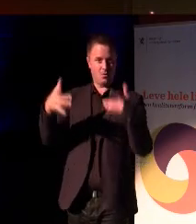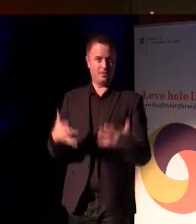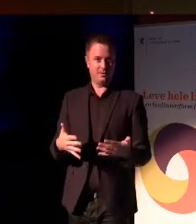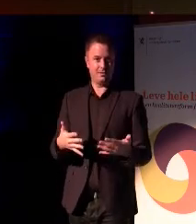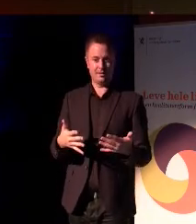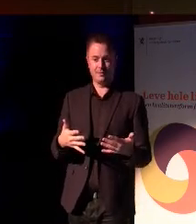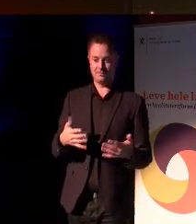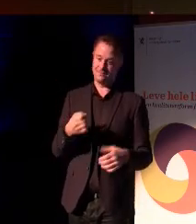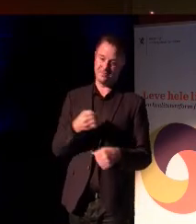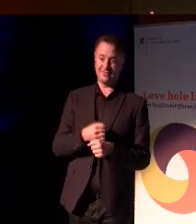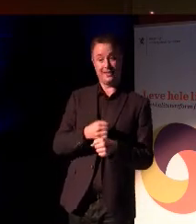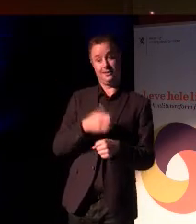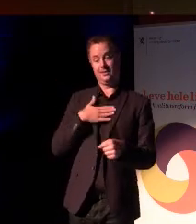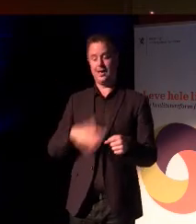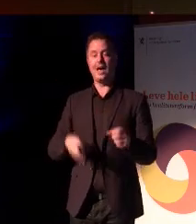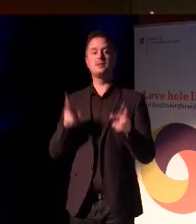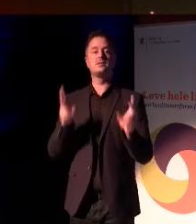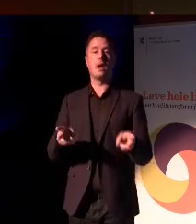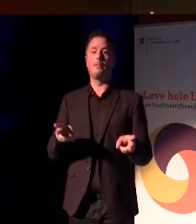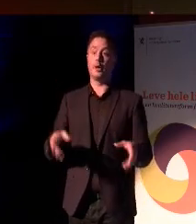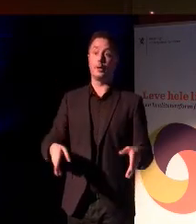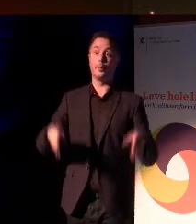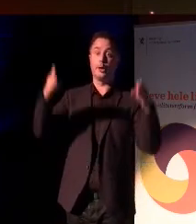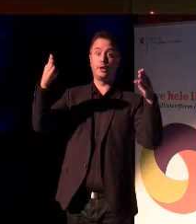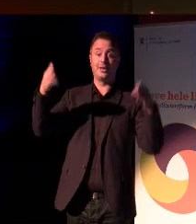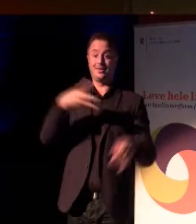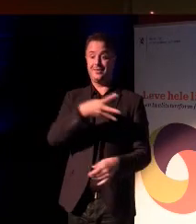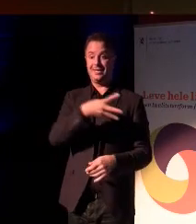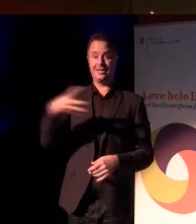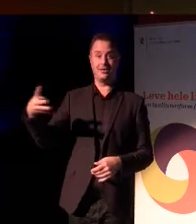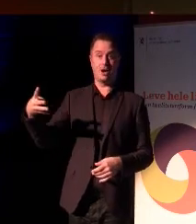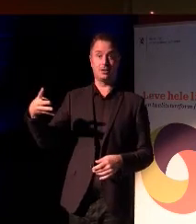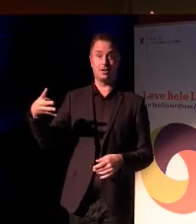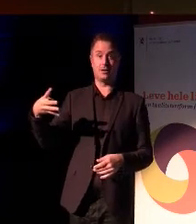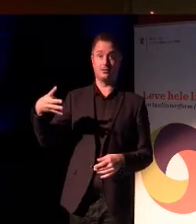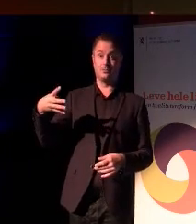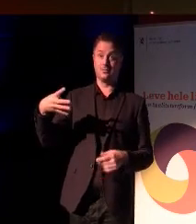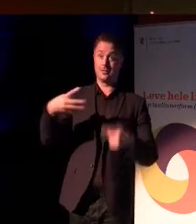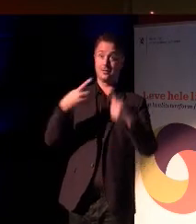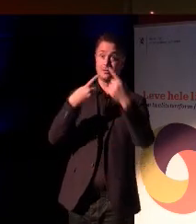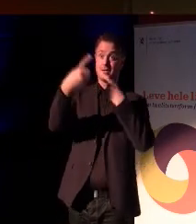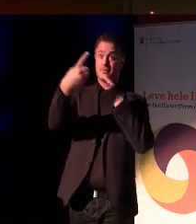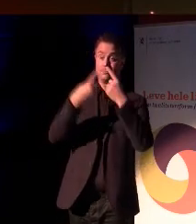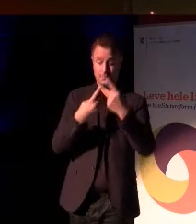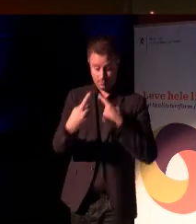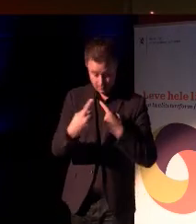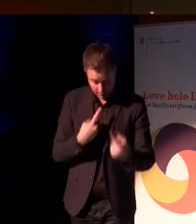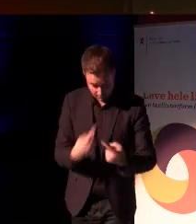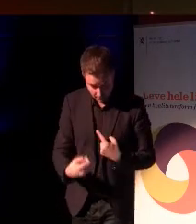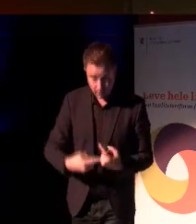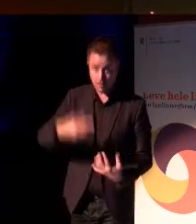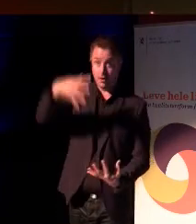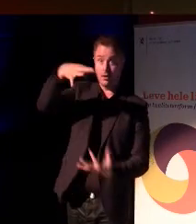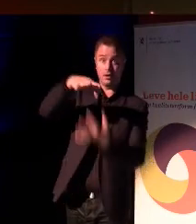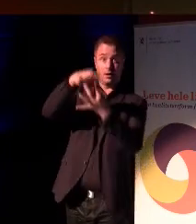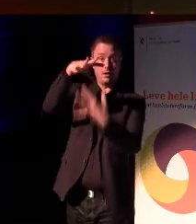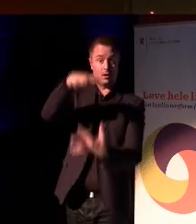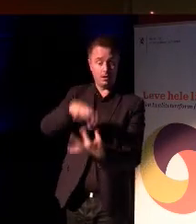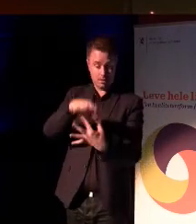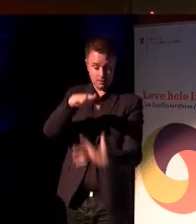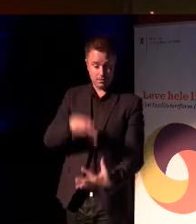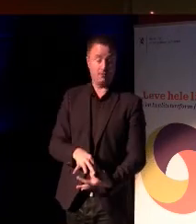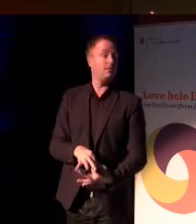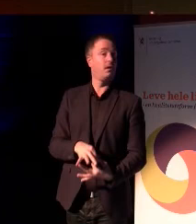og samme bygg, fire etasjer, men det var lite samhandling mellom etasjene. Og det var veldig